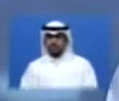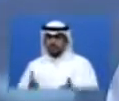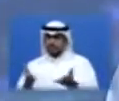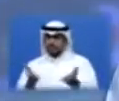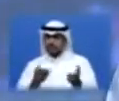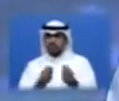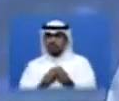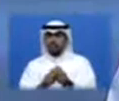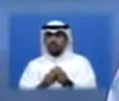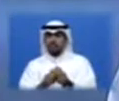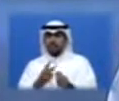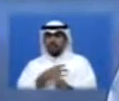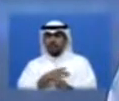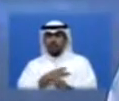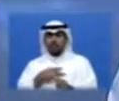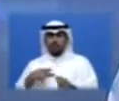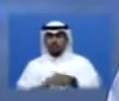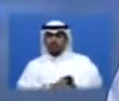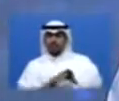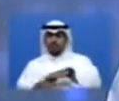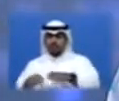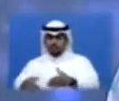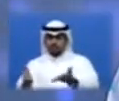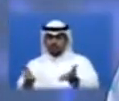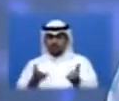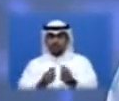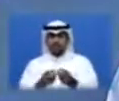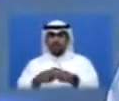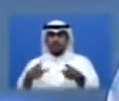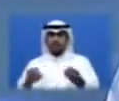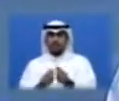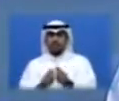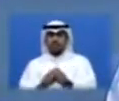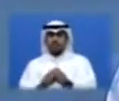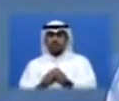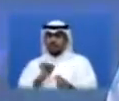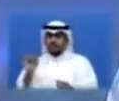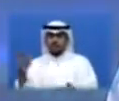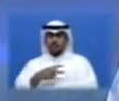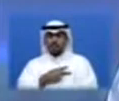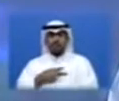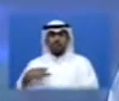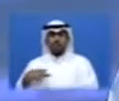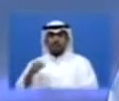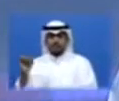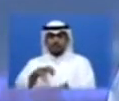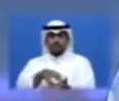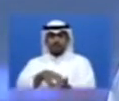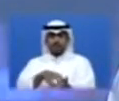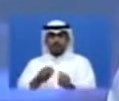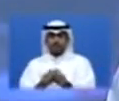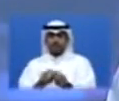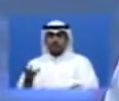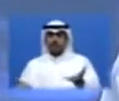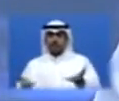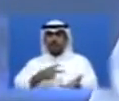استقبل سمو الشيخ جابر المبارك الحمد الصباح رئيس مجلس الوزراء وبحضور معالي وزير الدولة لشؤون مجلس الوزراء ووزير